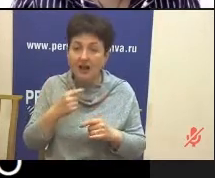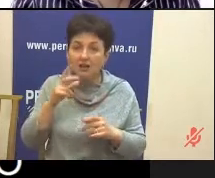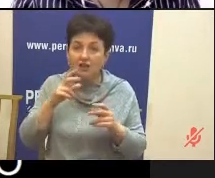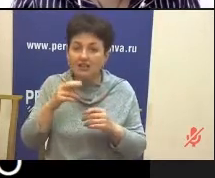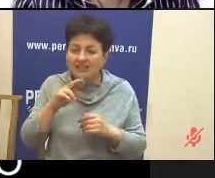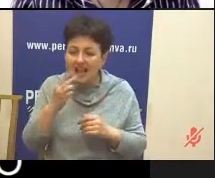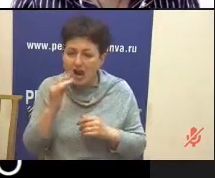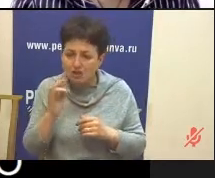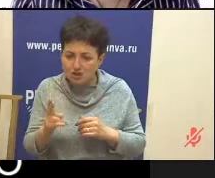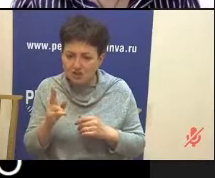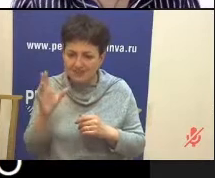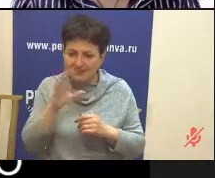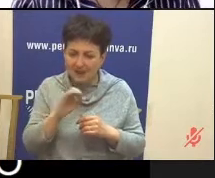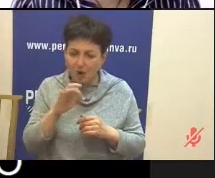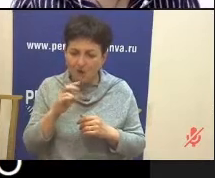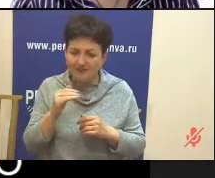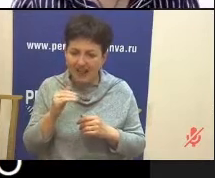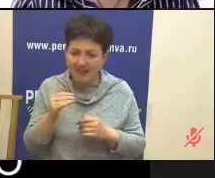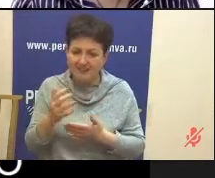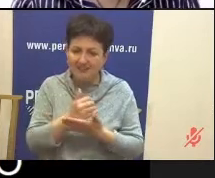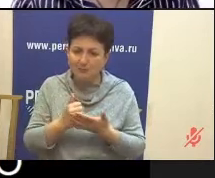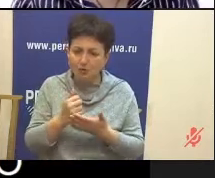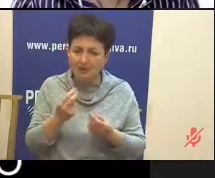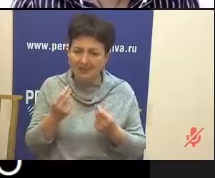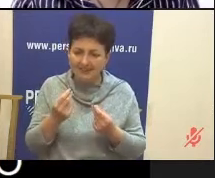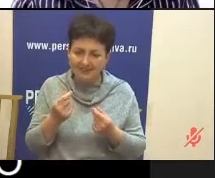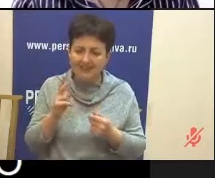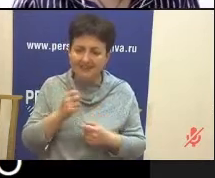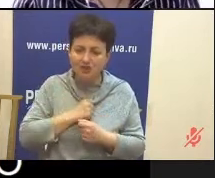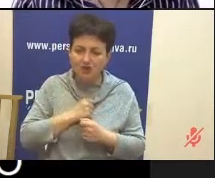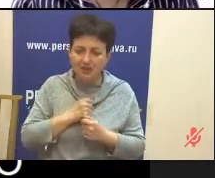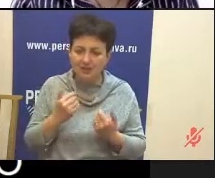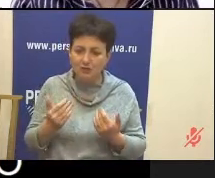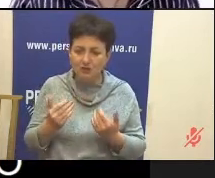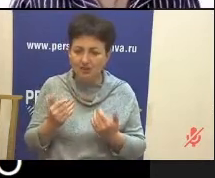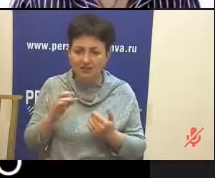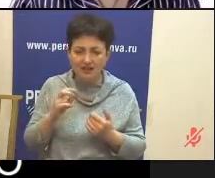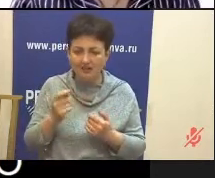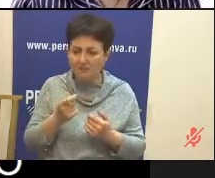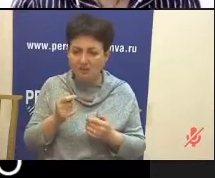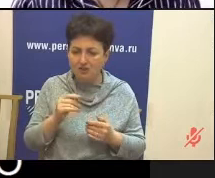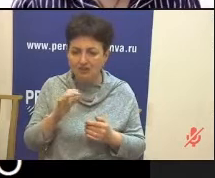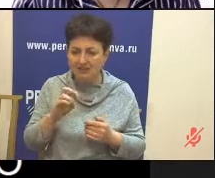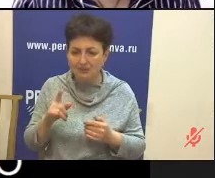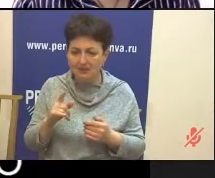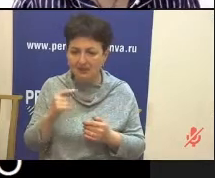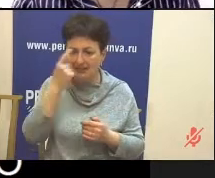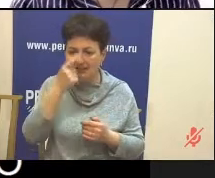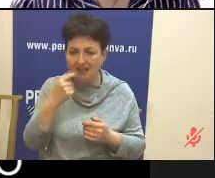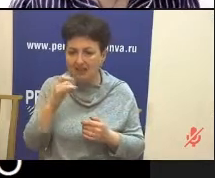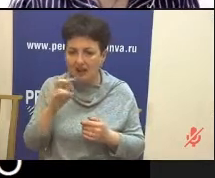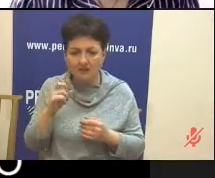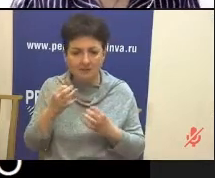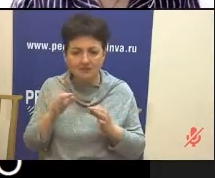изъясняюсь. Я просто пытаюсь показать, что ящики и вообще вся офлайновая сборка денег, к сожалению, сейчас она